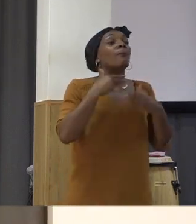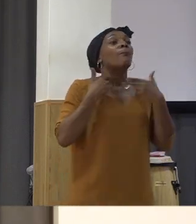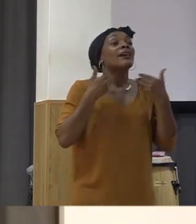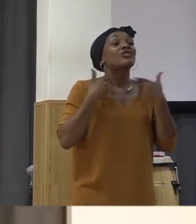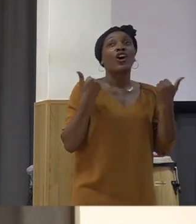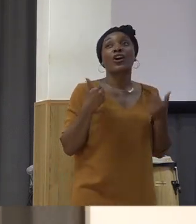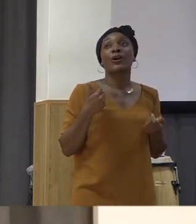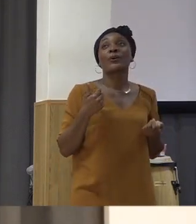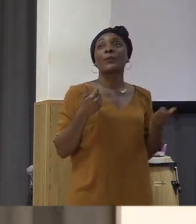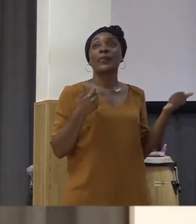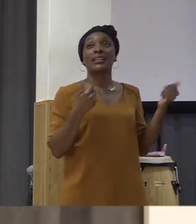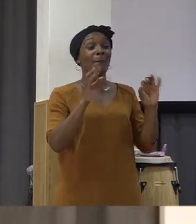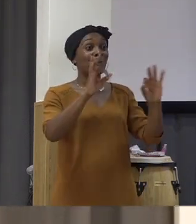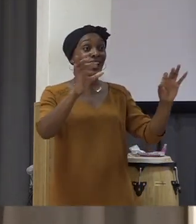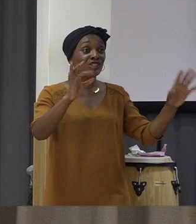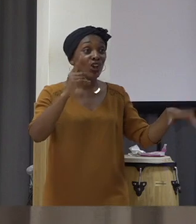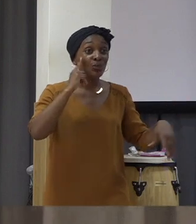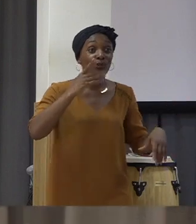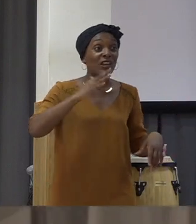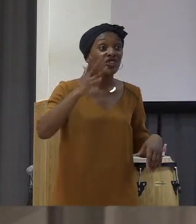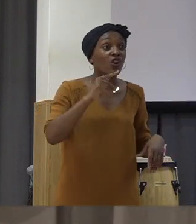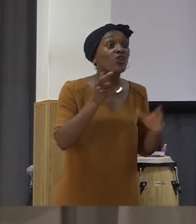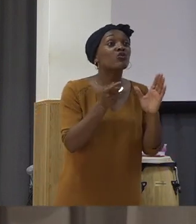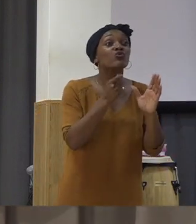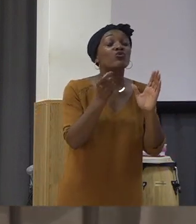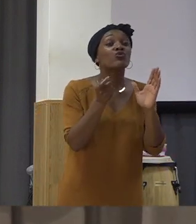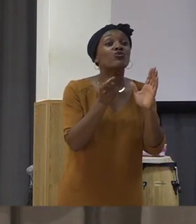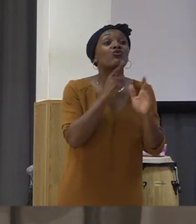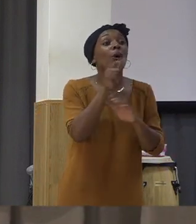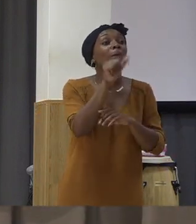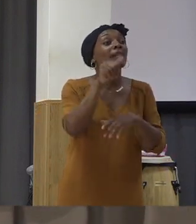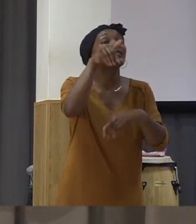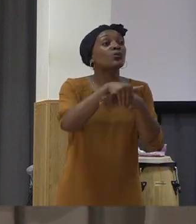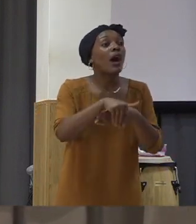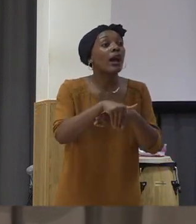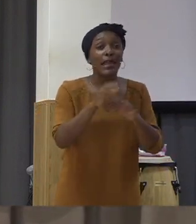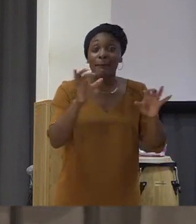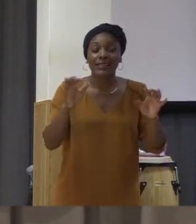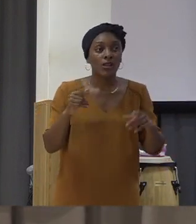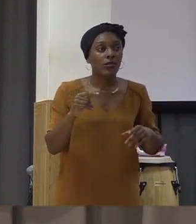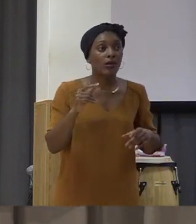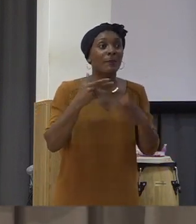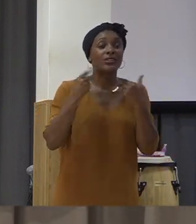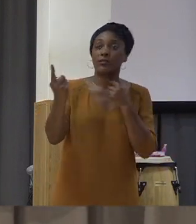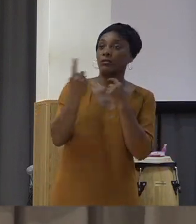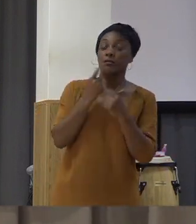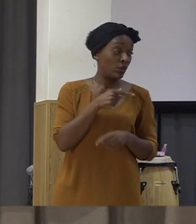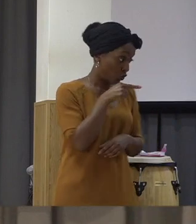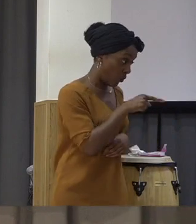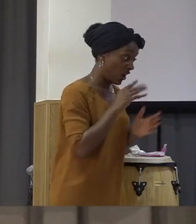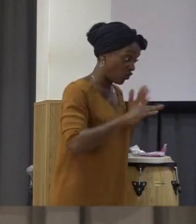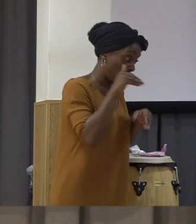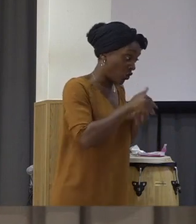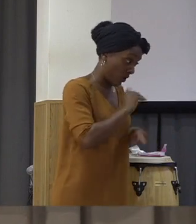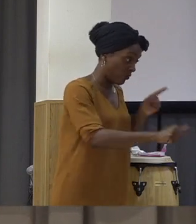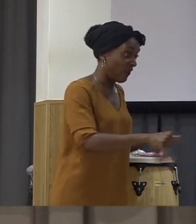il n'y avait personne pour faire chanter. C'était un mardi soir. Il est venu me voir, il m'a dit, c'est toi qui fais chanter ce soir. Oh, waouh,